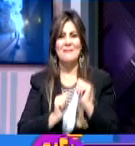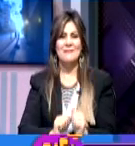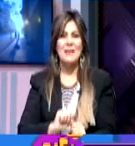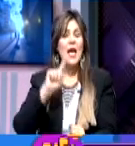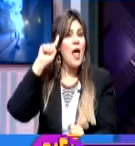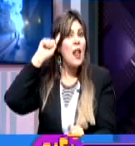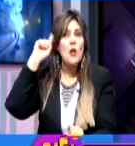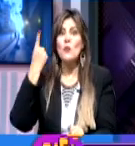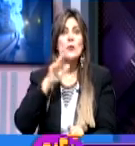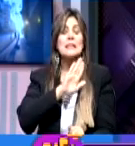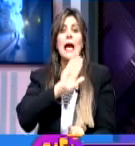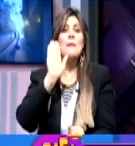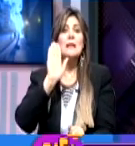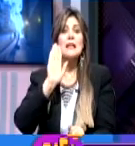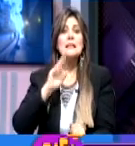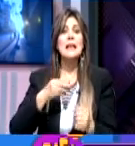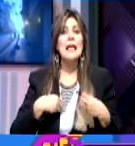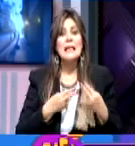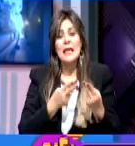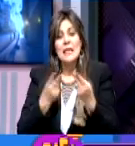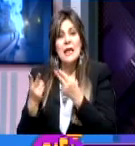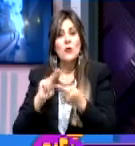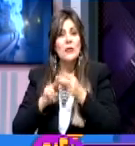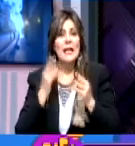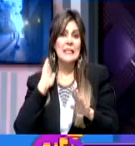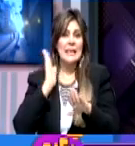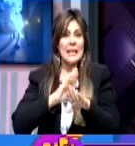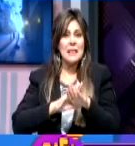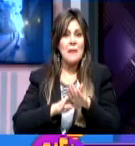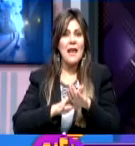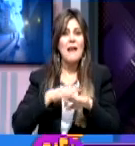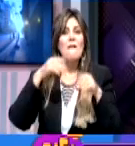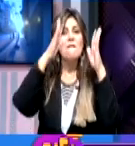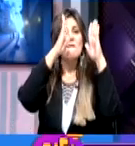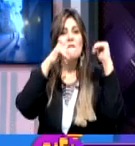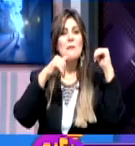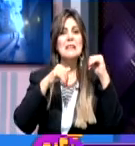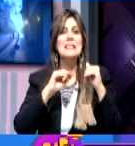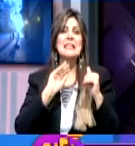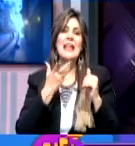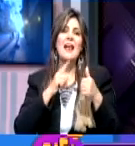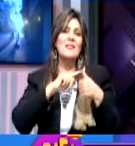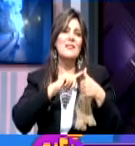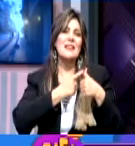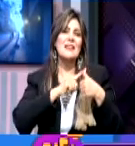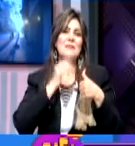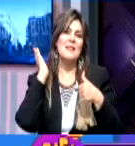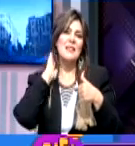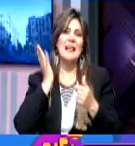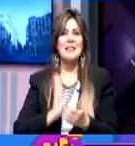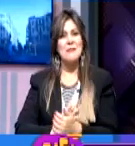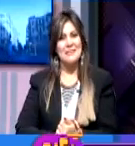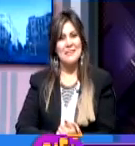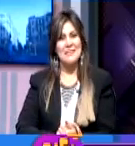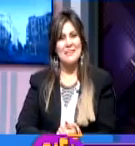حد ياخد خدمه او يقدم ليه خدمه في الدوله المصريه الا عن طريق بطاقه الخدمات المتكامله. اول حاجه هنقول